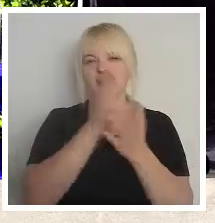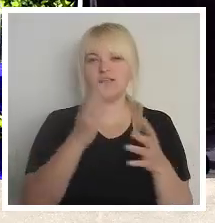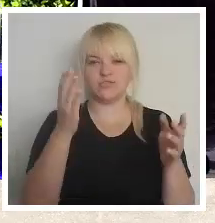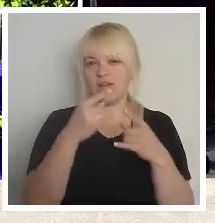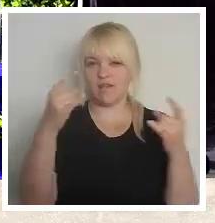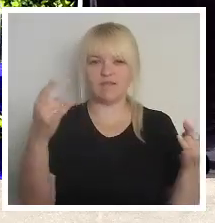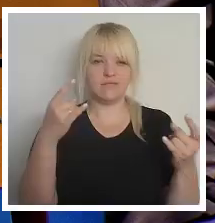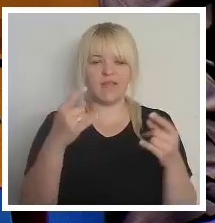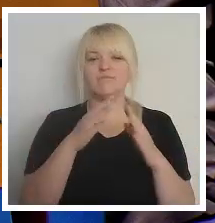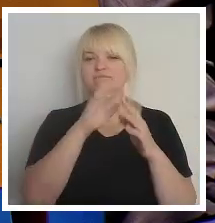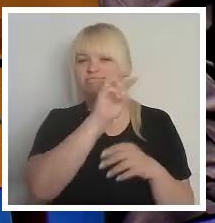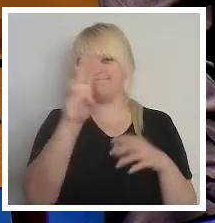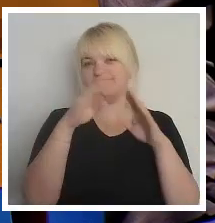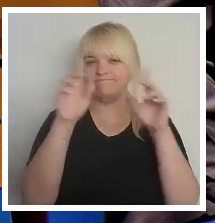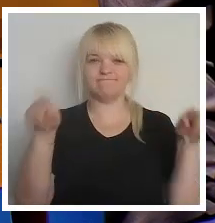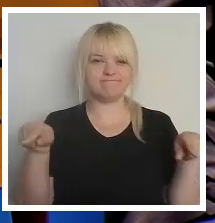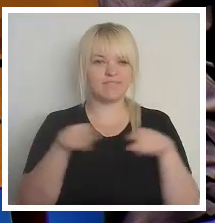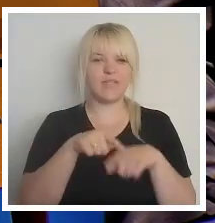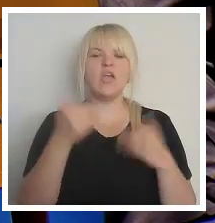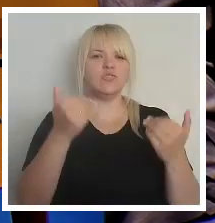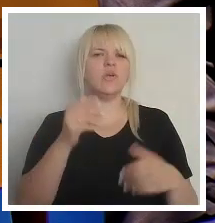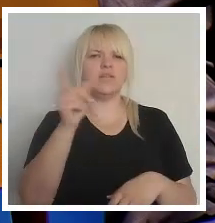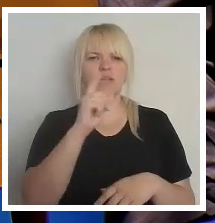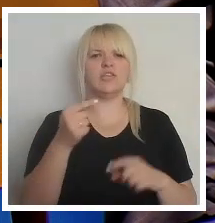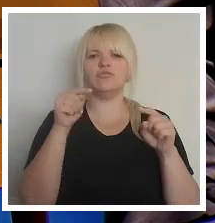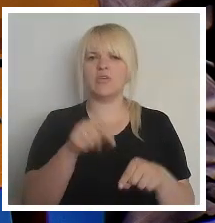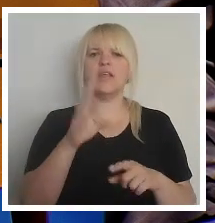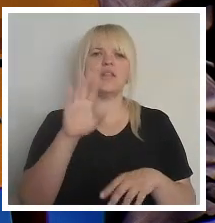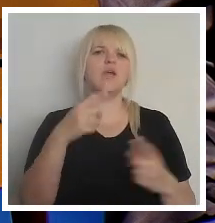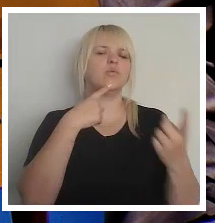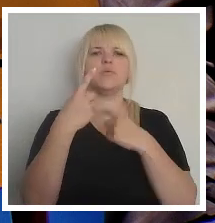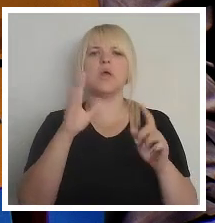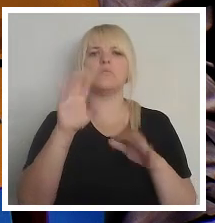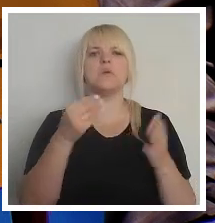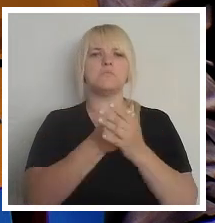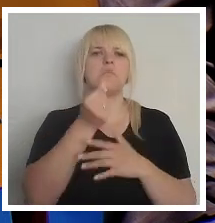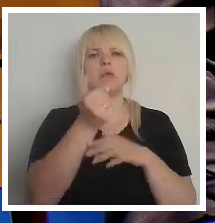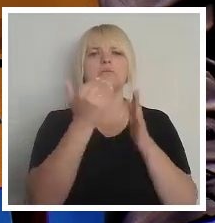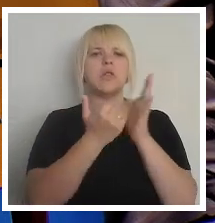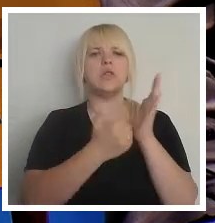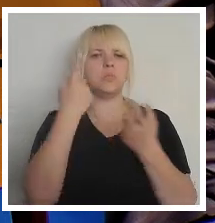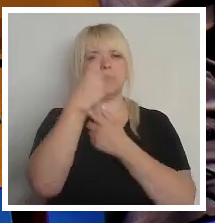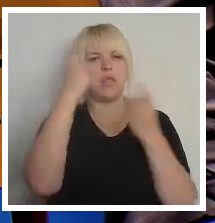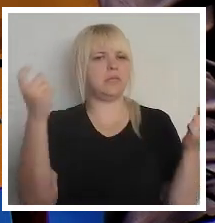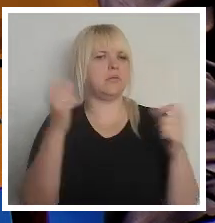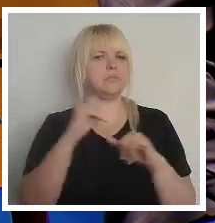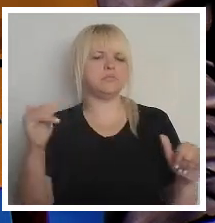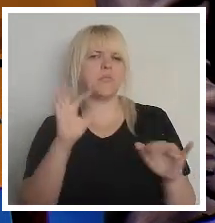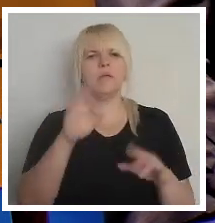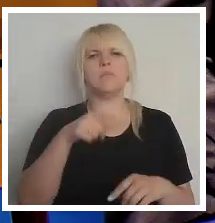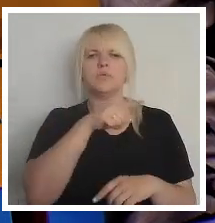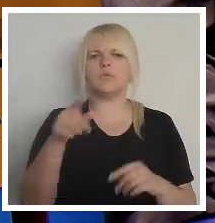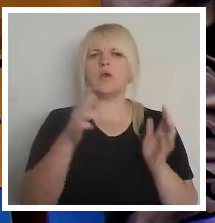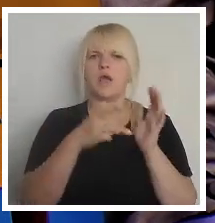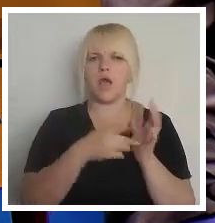platformās. Šodien mēs esam šeit, lai runātu par maksas saturu medijos, par to, par kādu saturu mēs